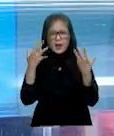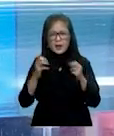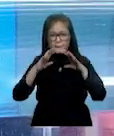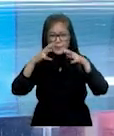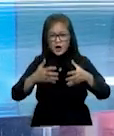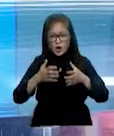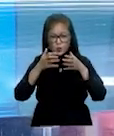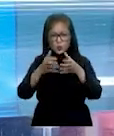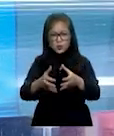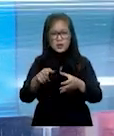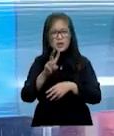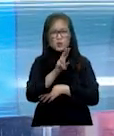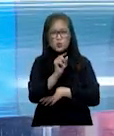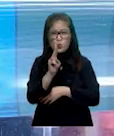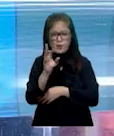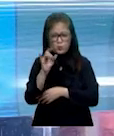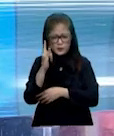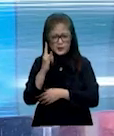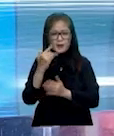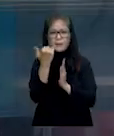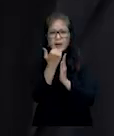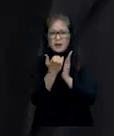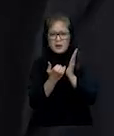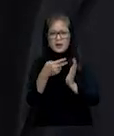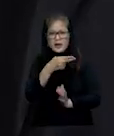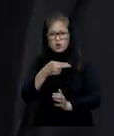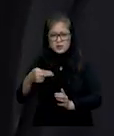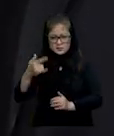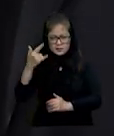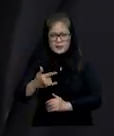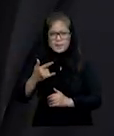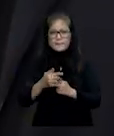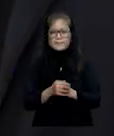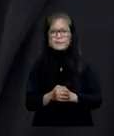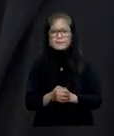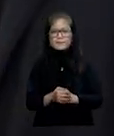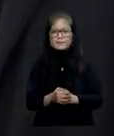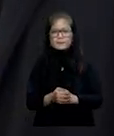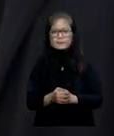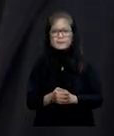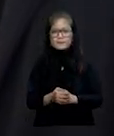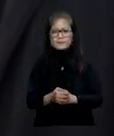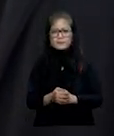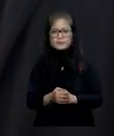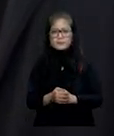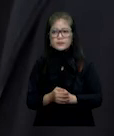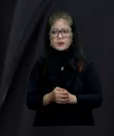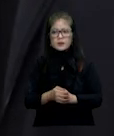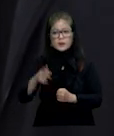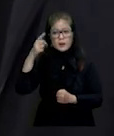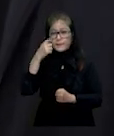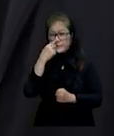Dunia U20 tetap digelar di Indonesia. Mohon diperjuangkan semuanya, Bapak. Kami percaya bahwa Bapak